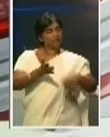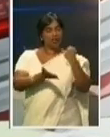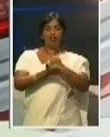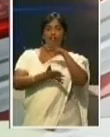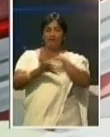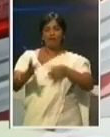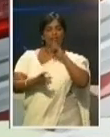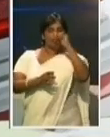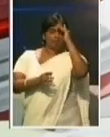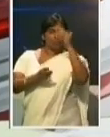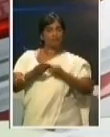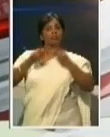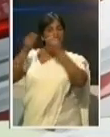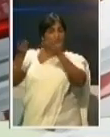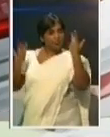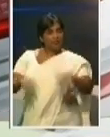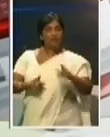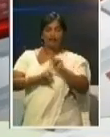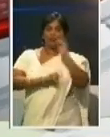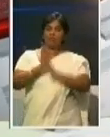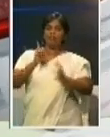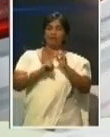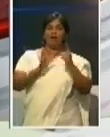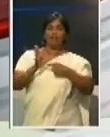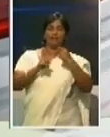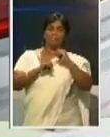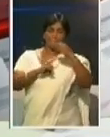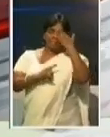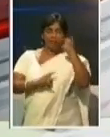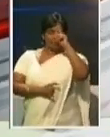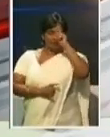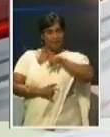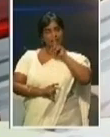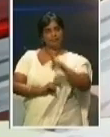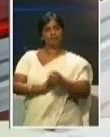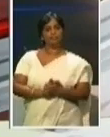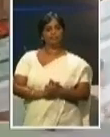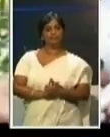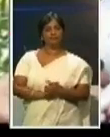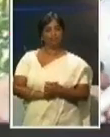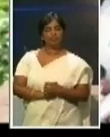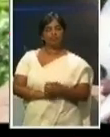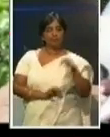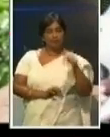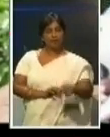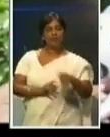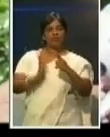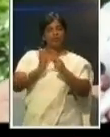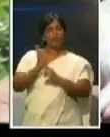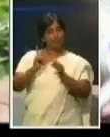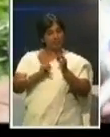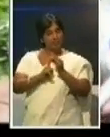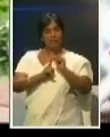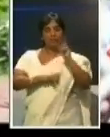ලිපියක් කතානායකතුමා වෙත බාර දුන් බවයි පාර්ලිමේන්තු මන්ත්‍රී අජිත් පී පෙරරා මහතා පවසන්නේ. අද දින එක්සත් ජාතික